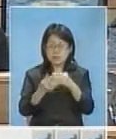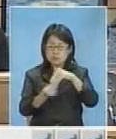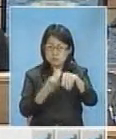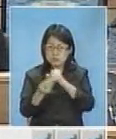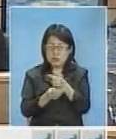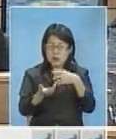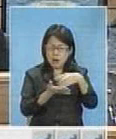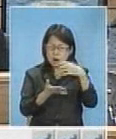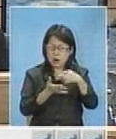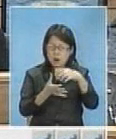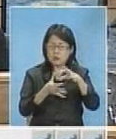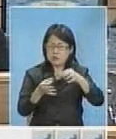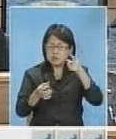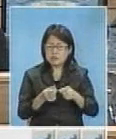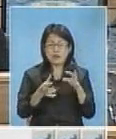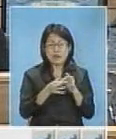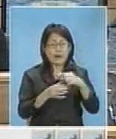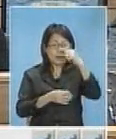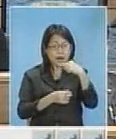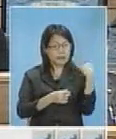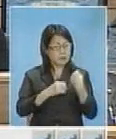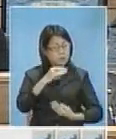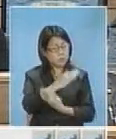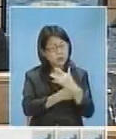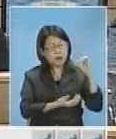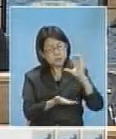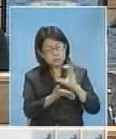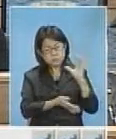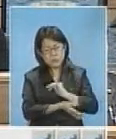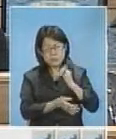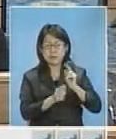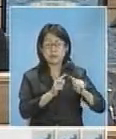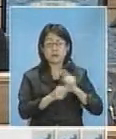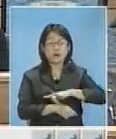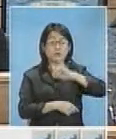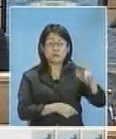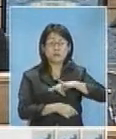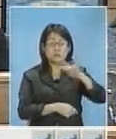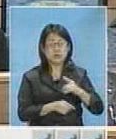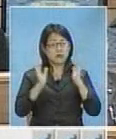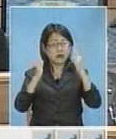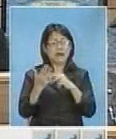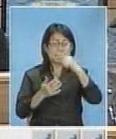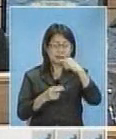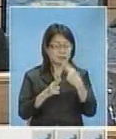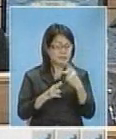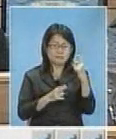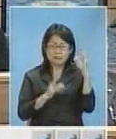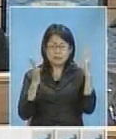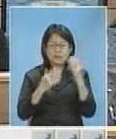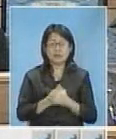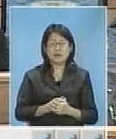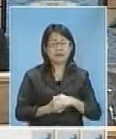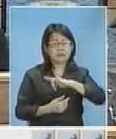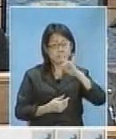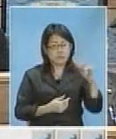เกี่ยวกับโอกาสและปัญหาของบ้านเราท่านไปท่านไม่พูดจาให้ประเทศชาติเสียหายแน่นอนท่าน